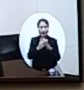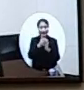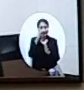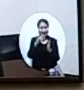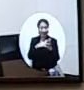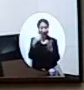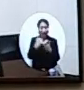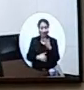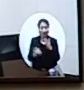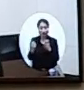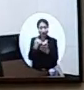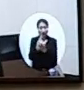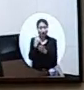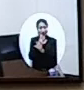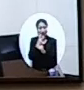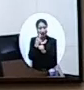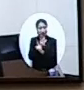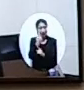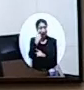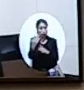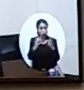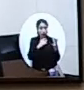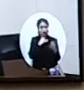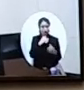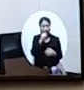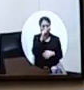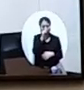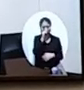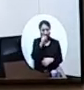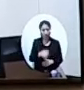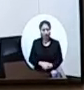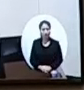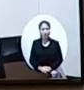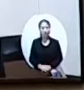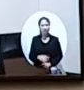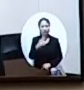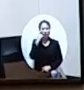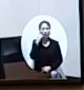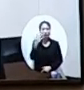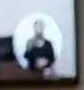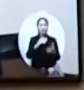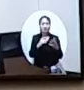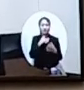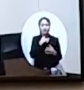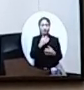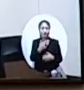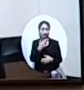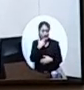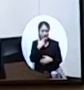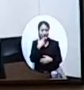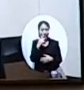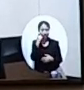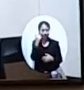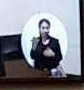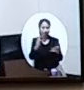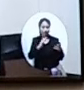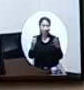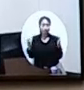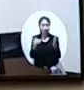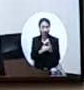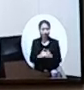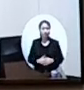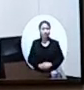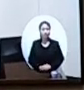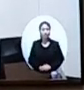시세감면조례 일부 개정조례안에 대하여 질의나 토론하신 분 계십니까? 질의나 토론하신 분이 안 계시므로 질의 및 토론을 종결합니다.